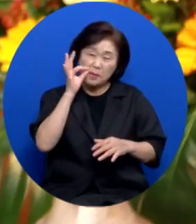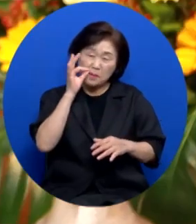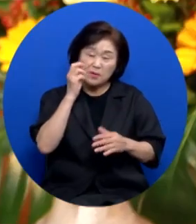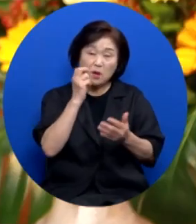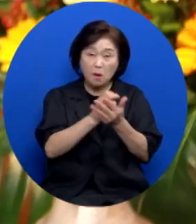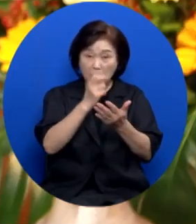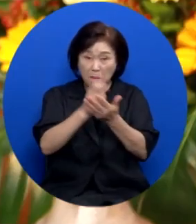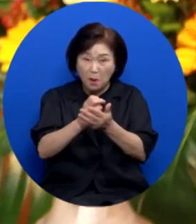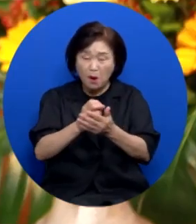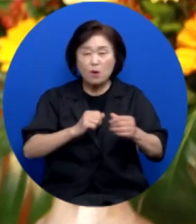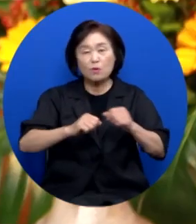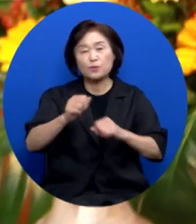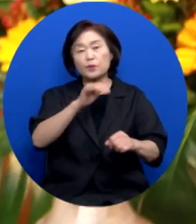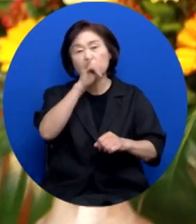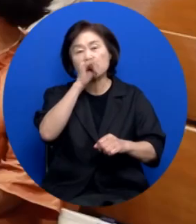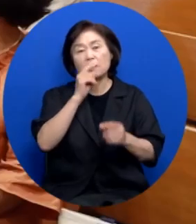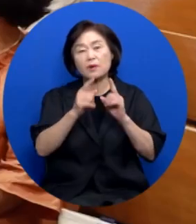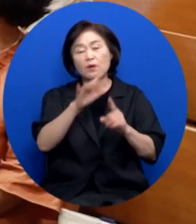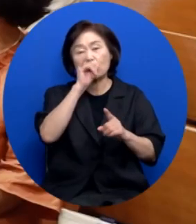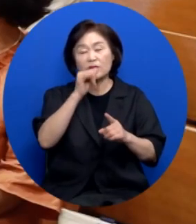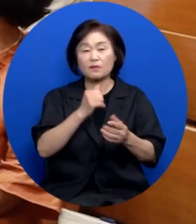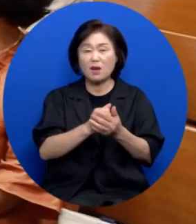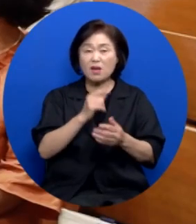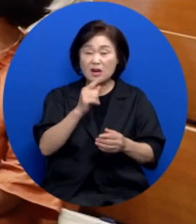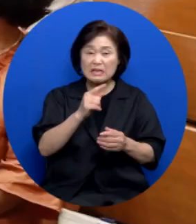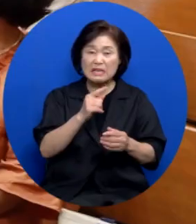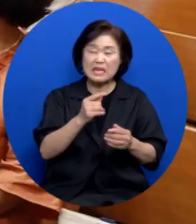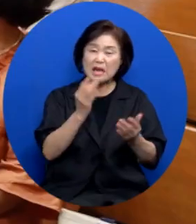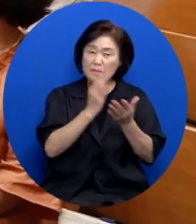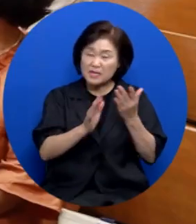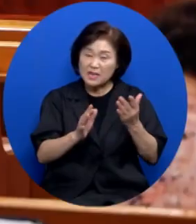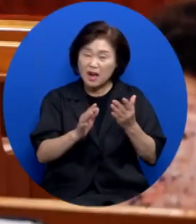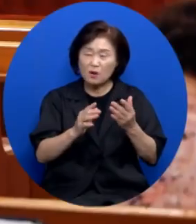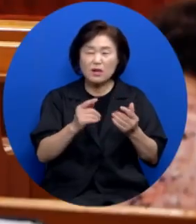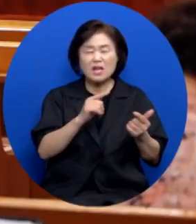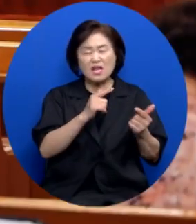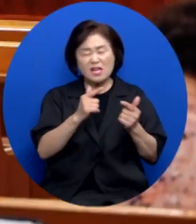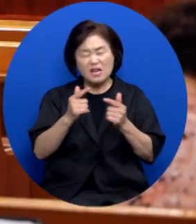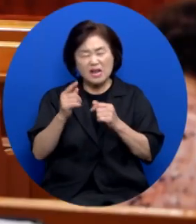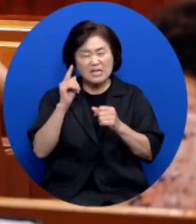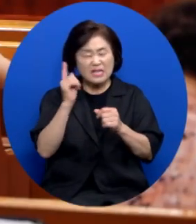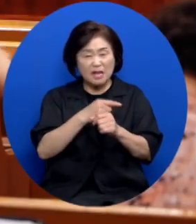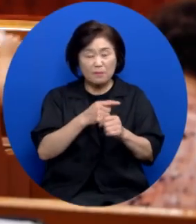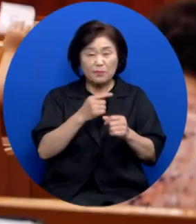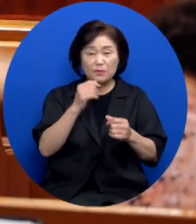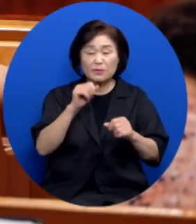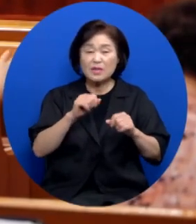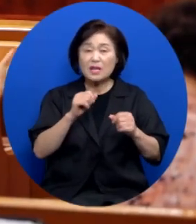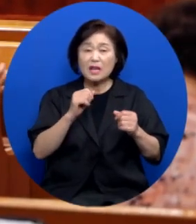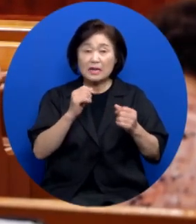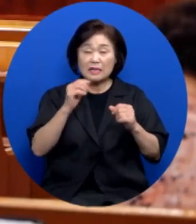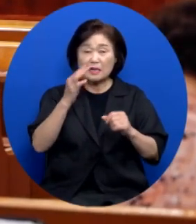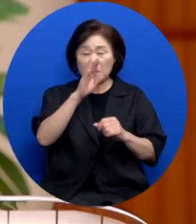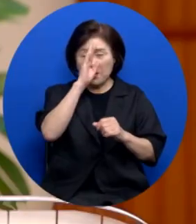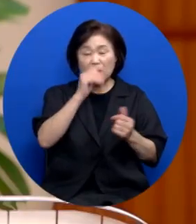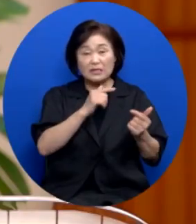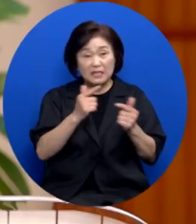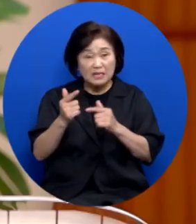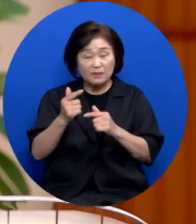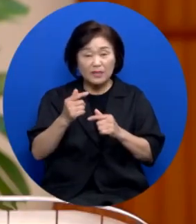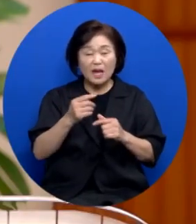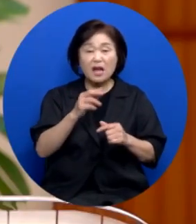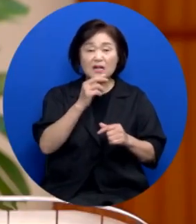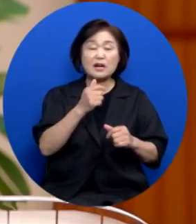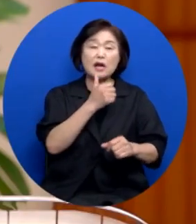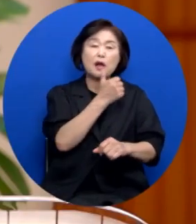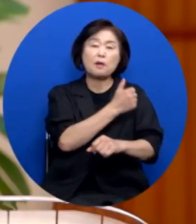움직임이 일고 있다면서 마약의 부자군과 금단 현상보다 더 위험한 내성으로 마약 우범 6이 된 네덜란드의